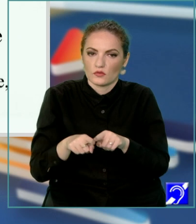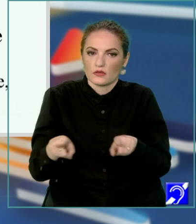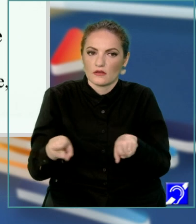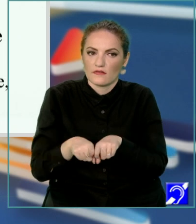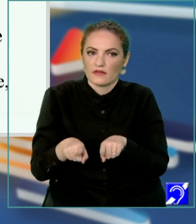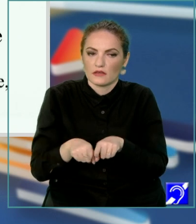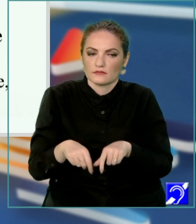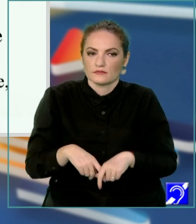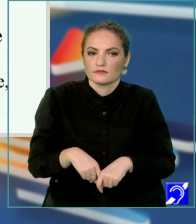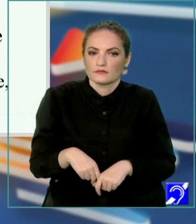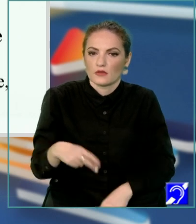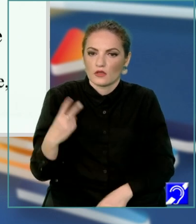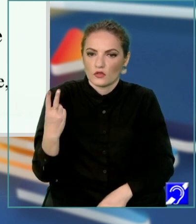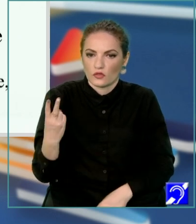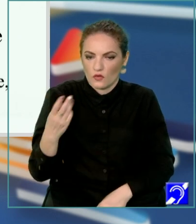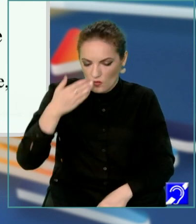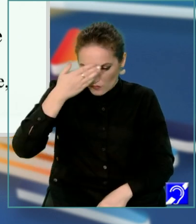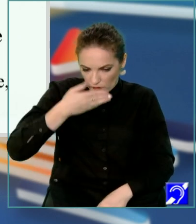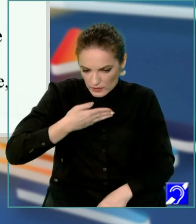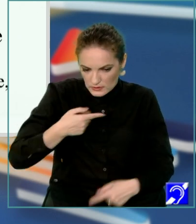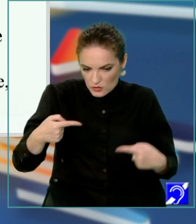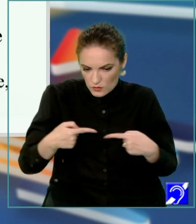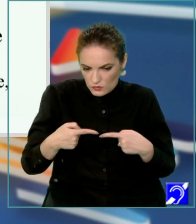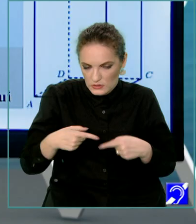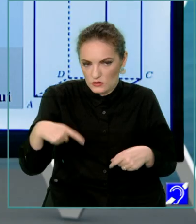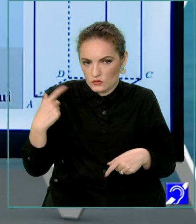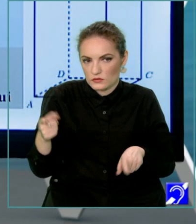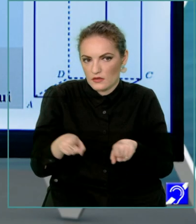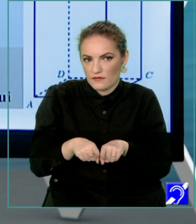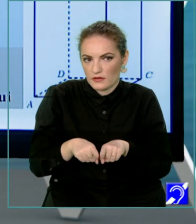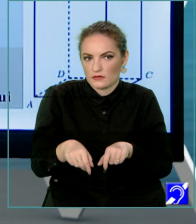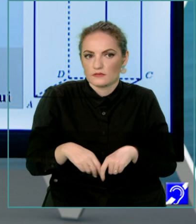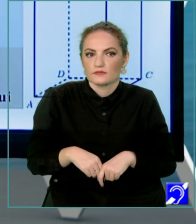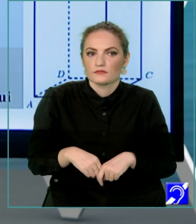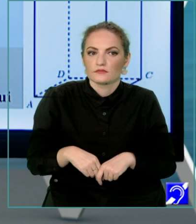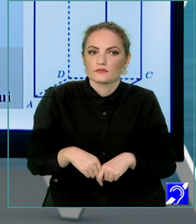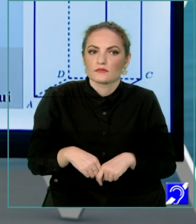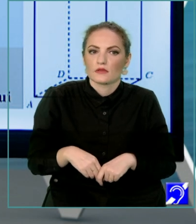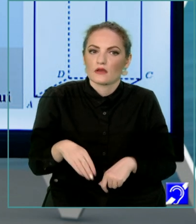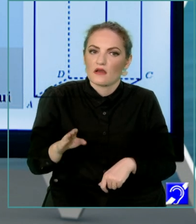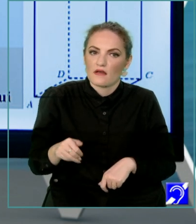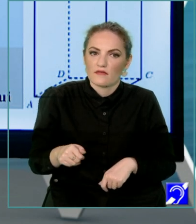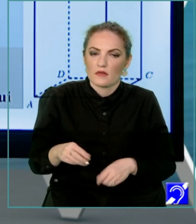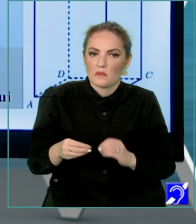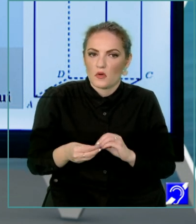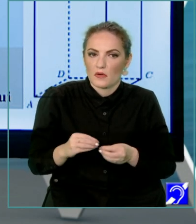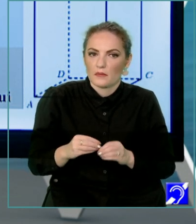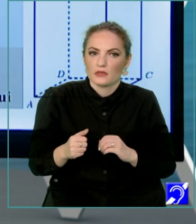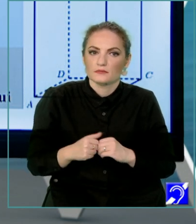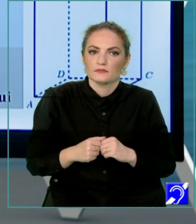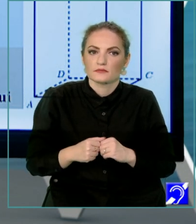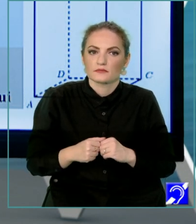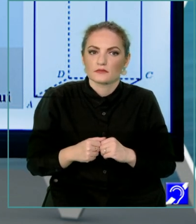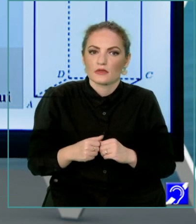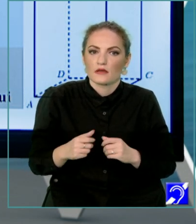precizarea două fețe opuse sunt congruente urmează o serie de aplicații cu referire